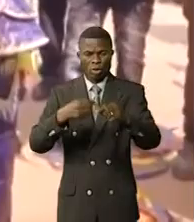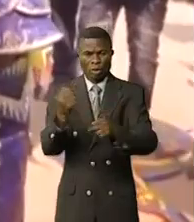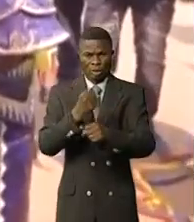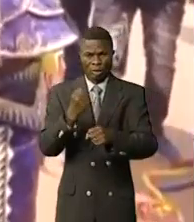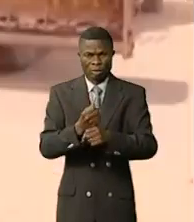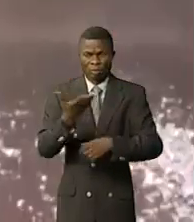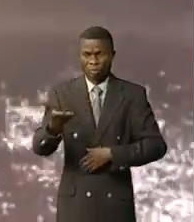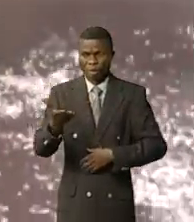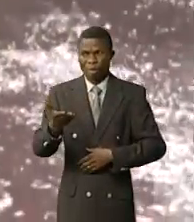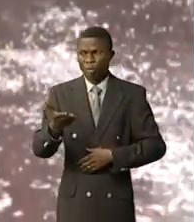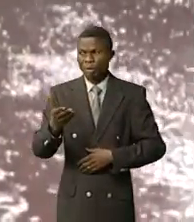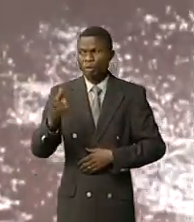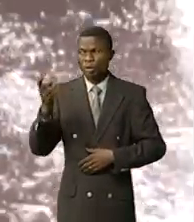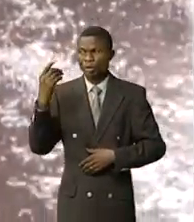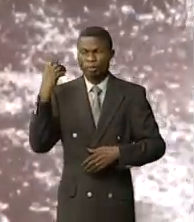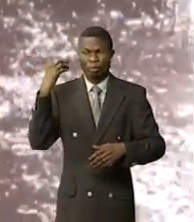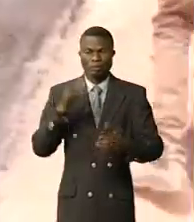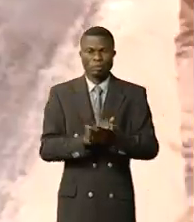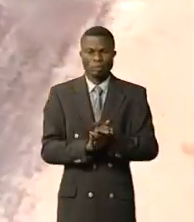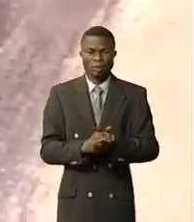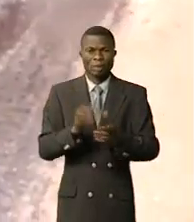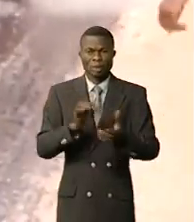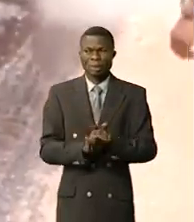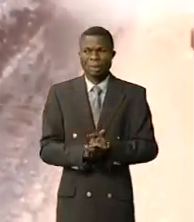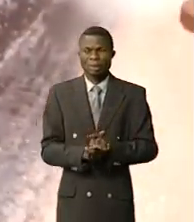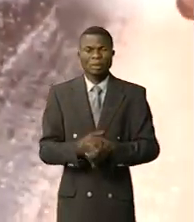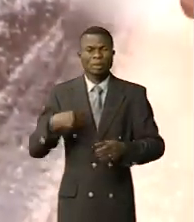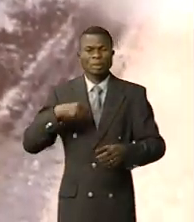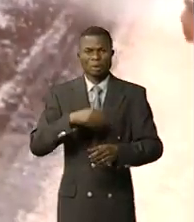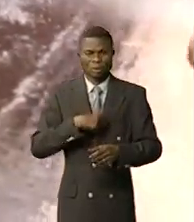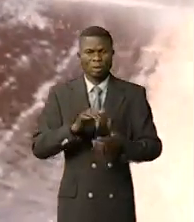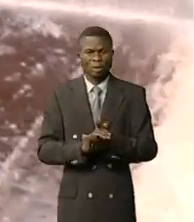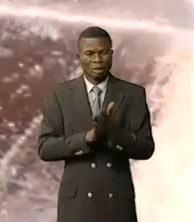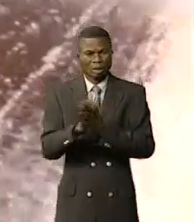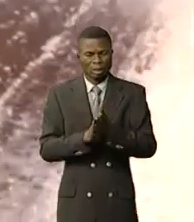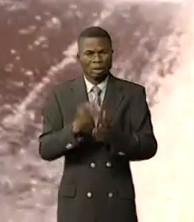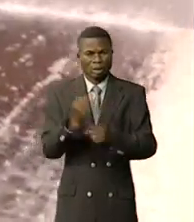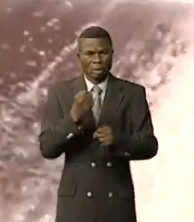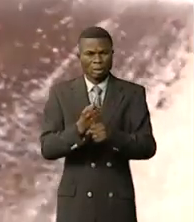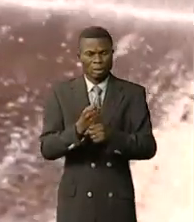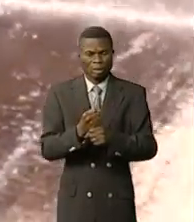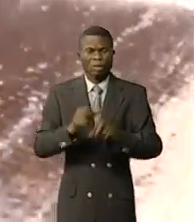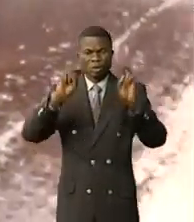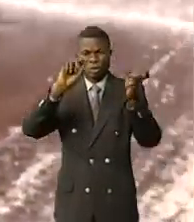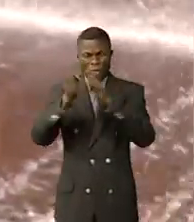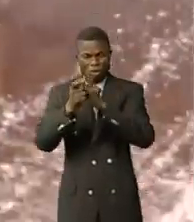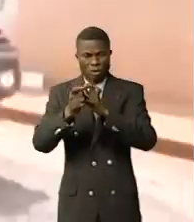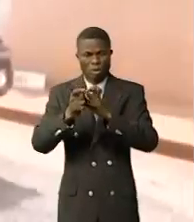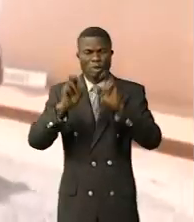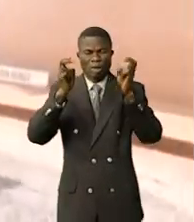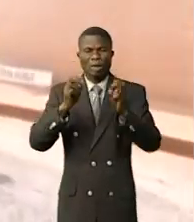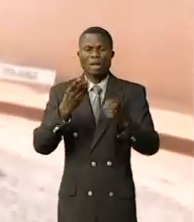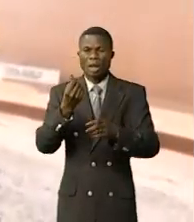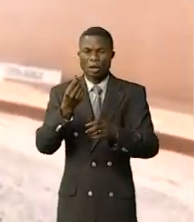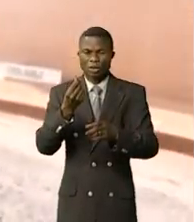travaux d'asphaltage des avenues de la commune minière de Fungurume. 7 kilomètres sont concernés par cette action de modernisation réalisée grâce aux